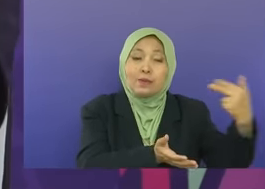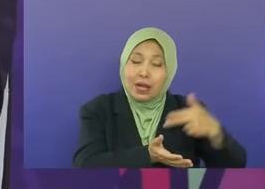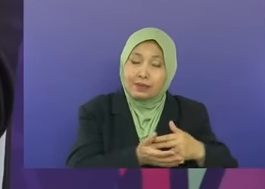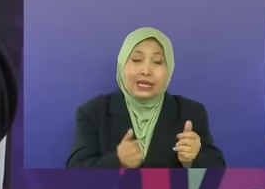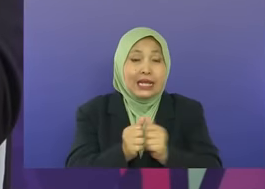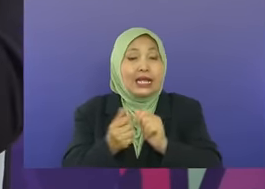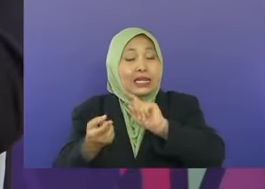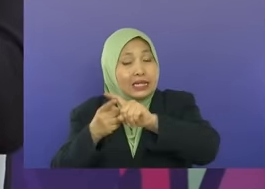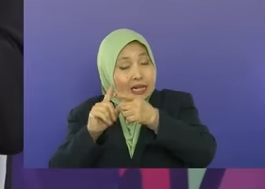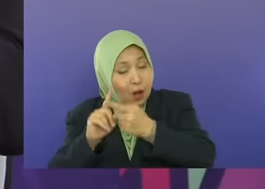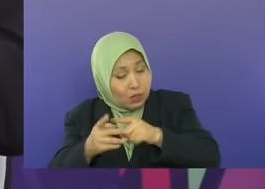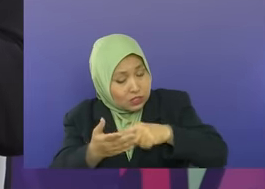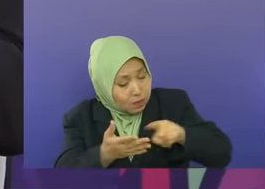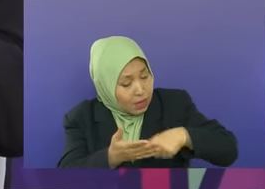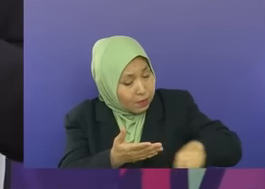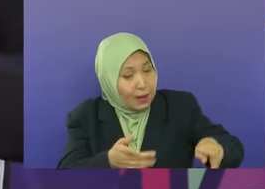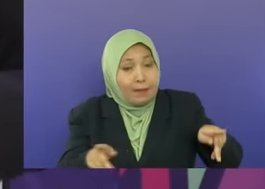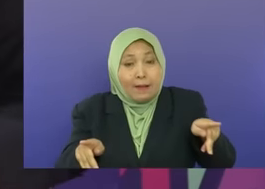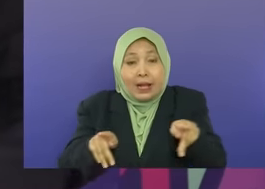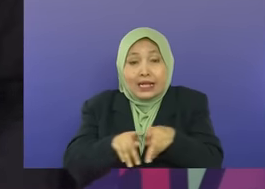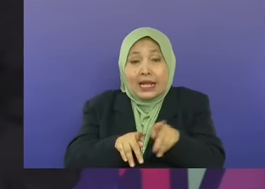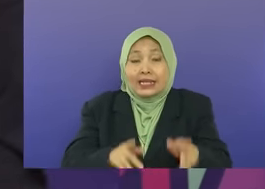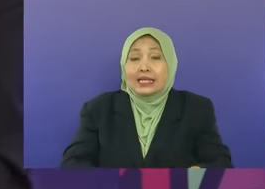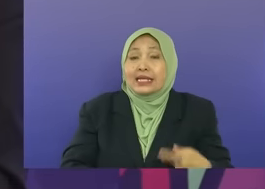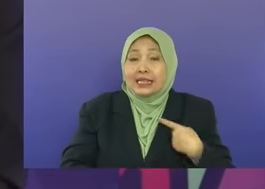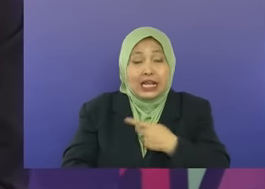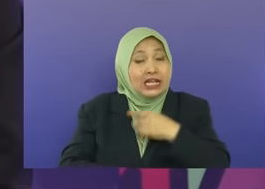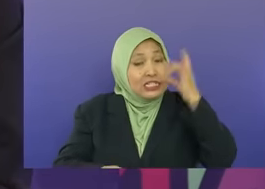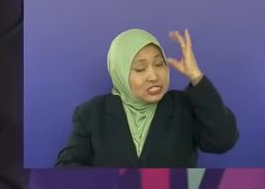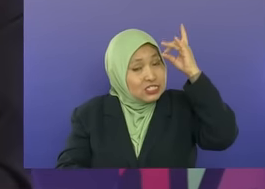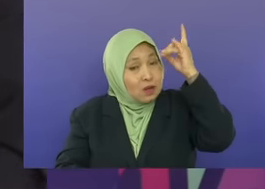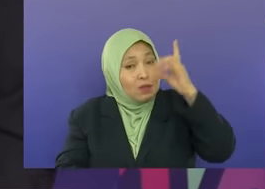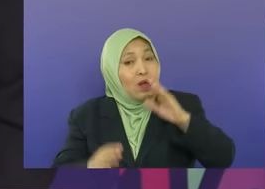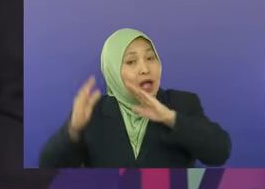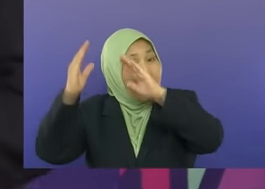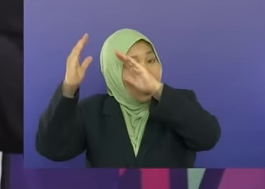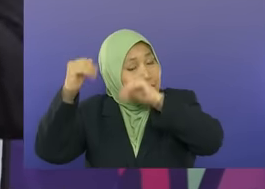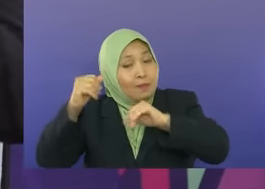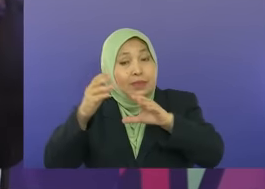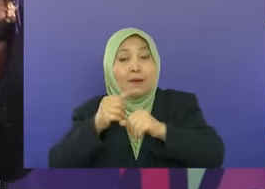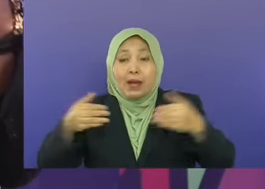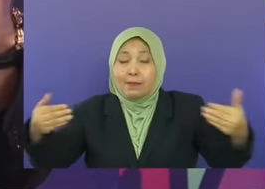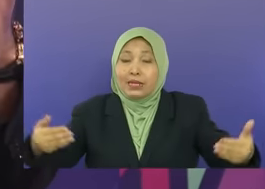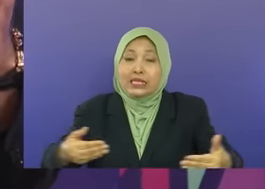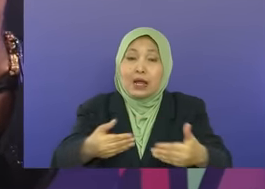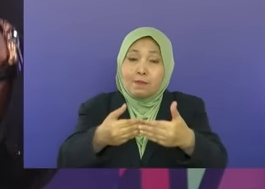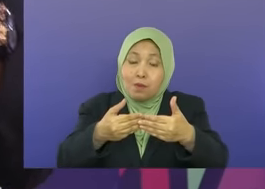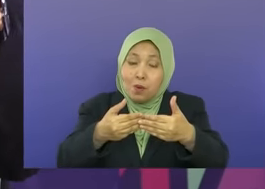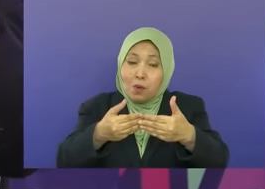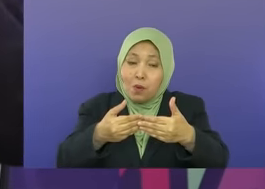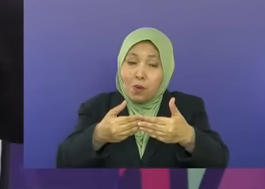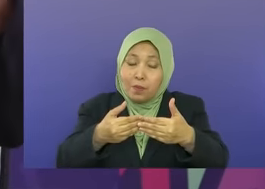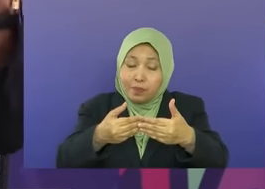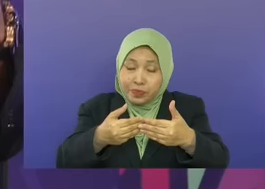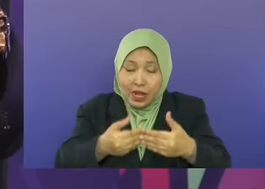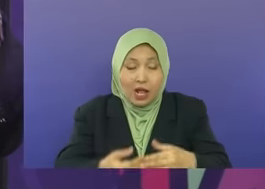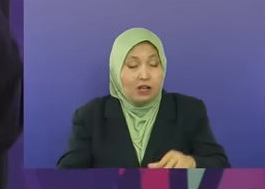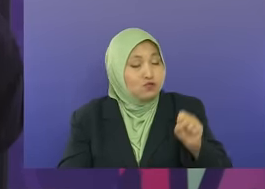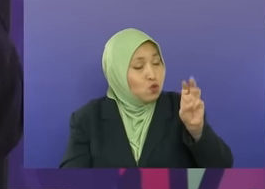saya makan tuh nah jadi insya Allah moga-moga dapat menyambung Baki dia